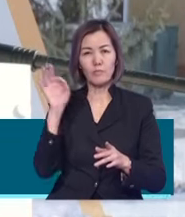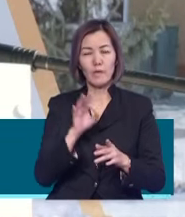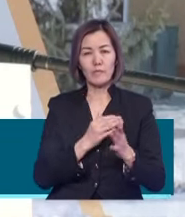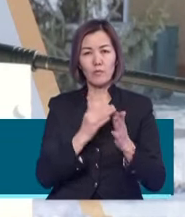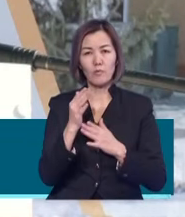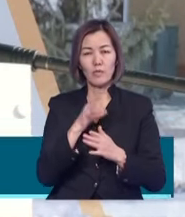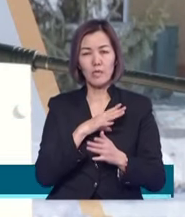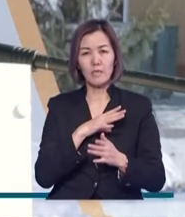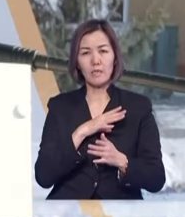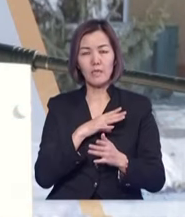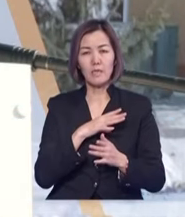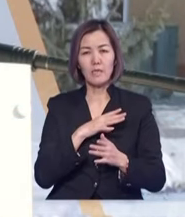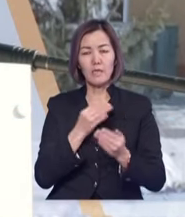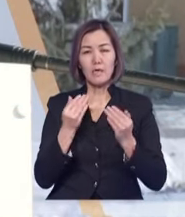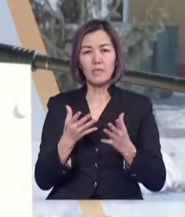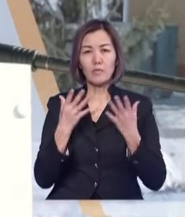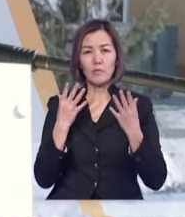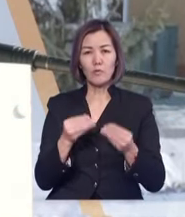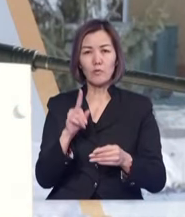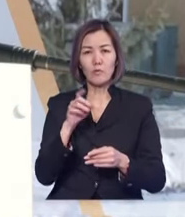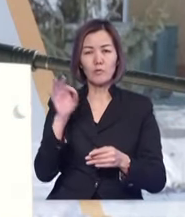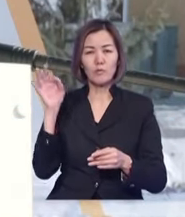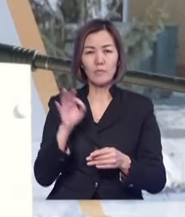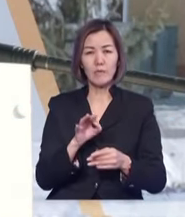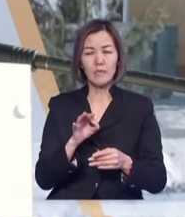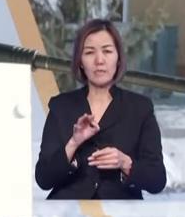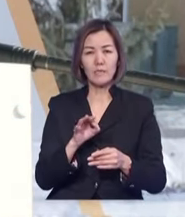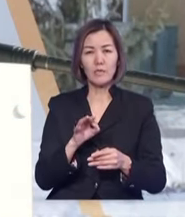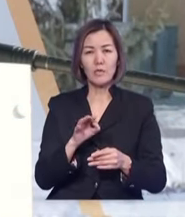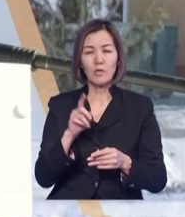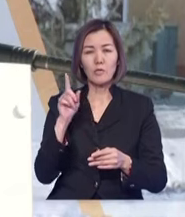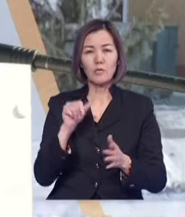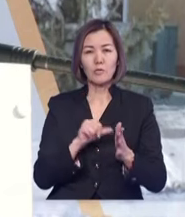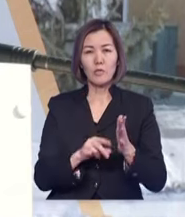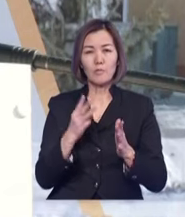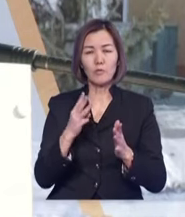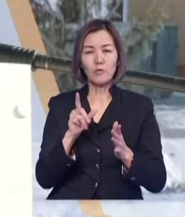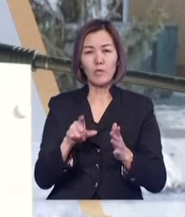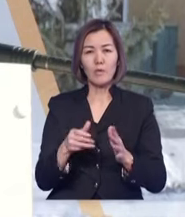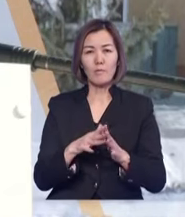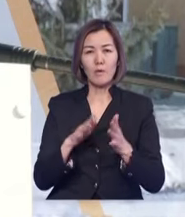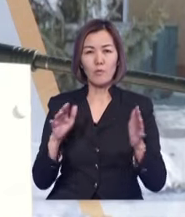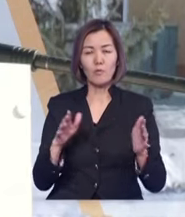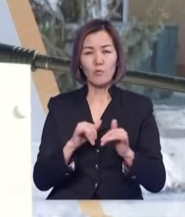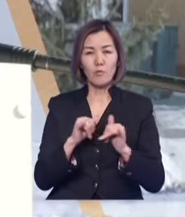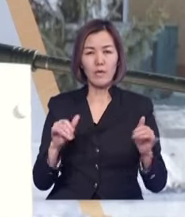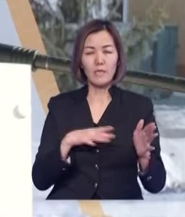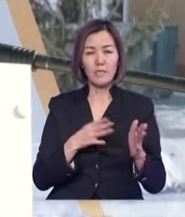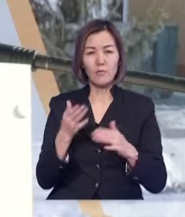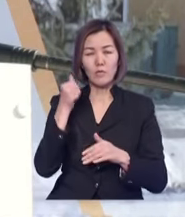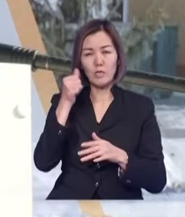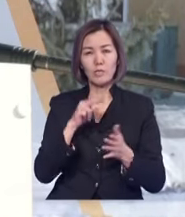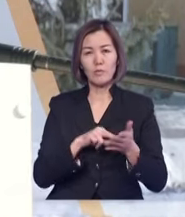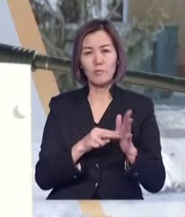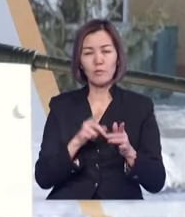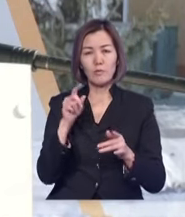көтерілді. Штаттық бірлік саны 163 адамға ұлғайтылды. Өткен жылы жергілікті бюджеттен